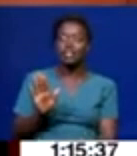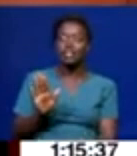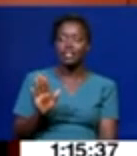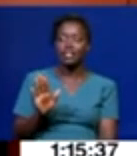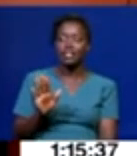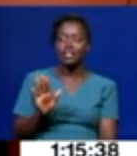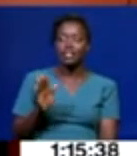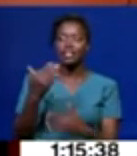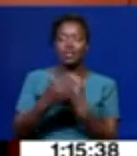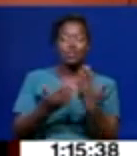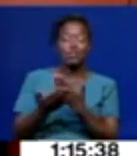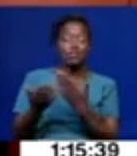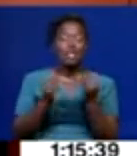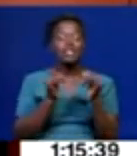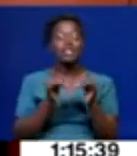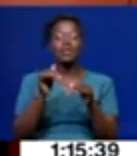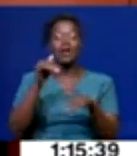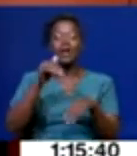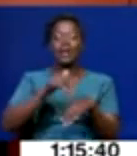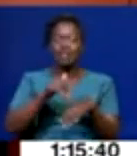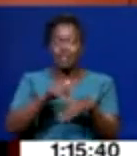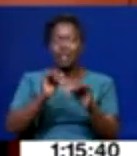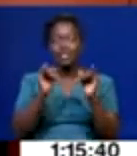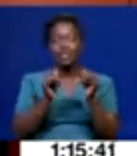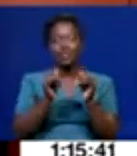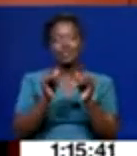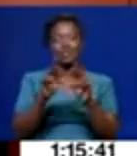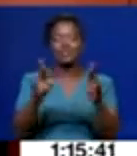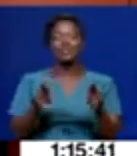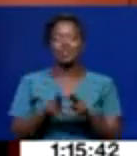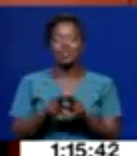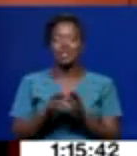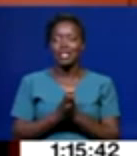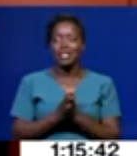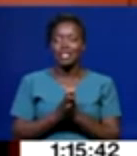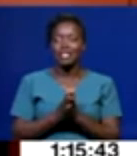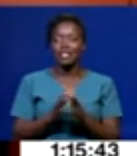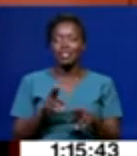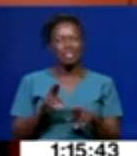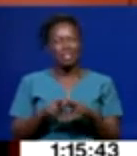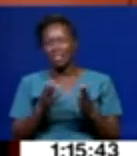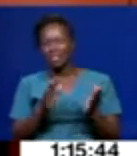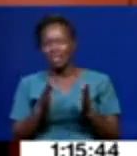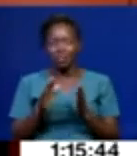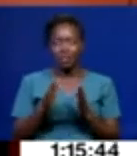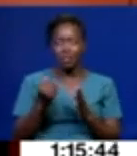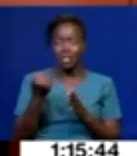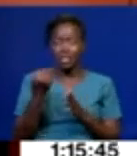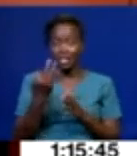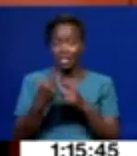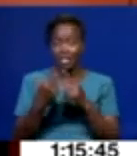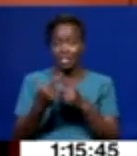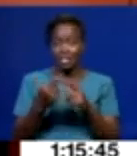kwamba computers zilikuwa zimeletwa hapa katika chumba cha habari newsroom, na alikuwa amekaa karibu takriban miaka mitatu. Kwa hivyo